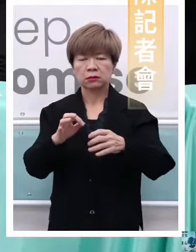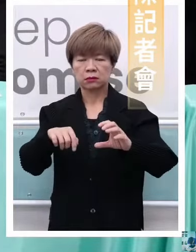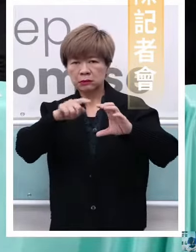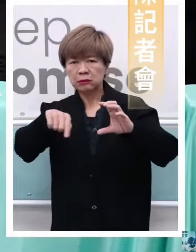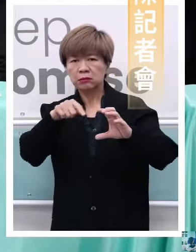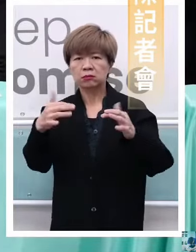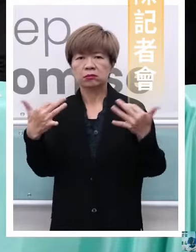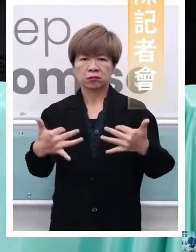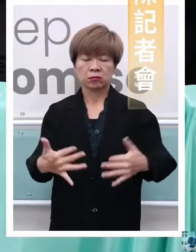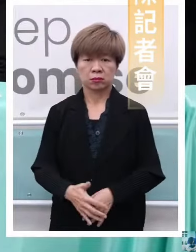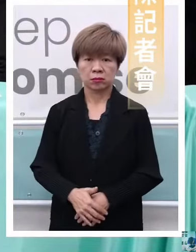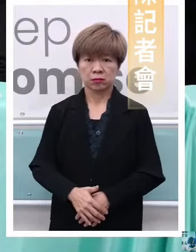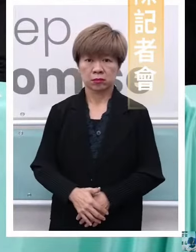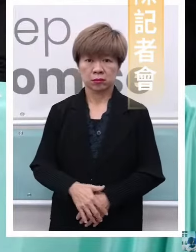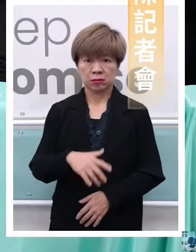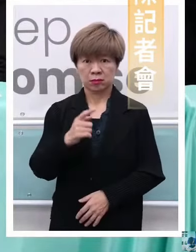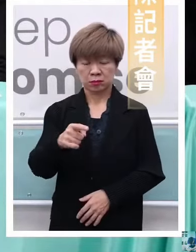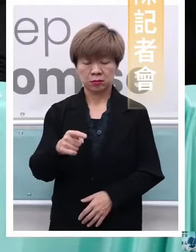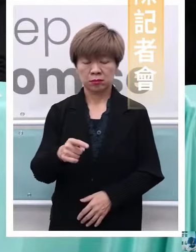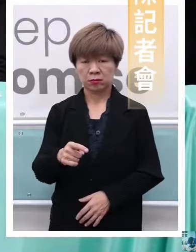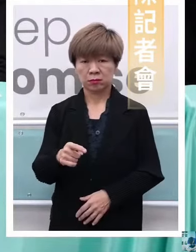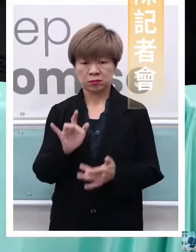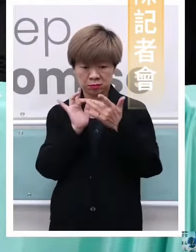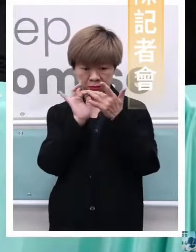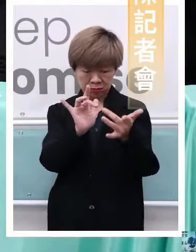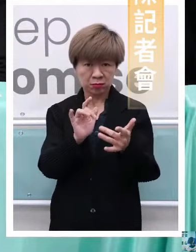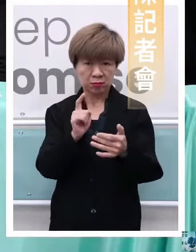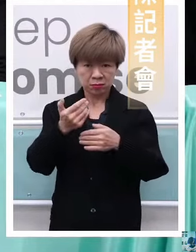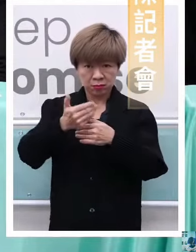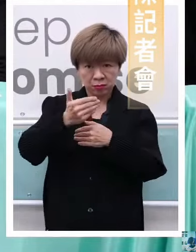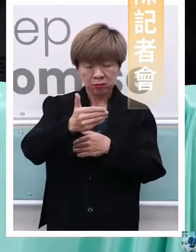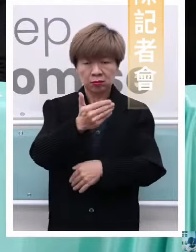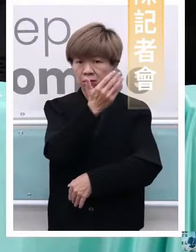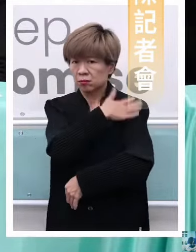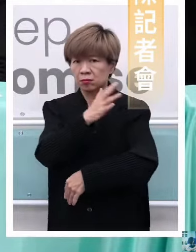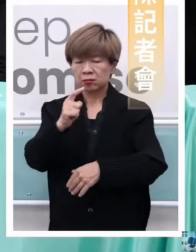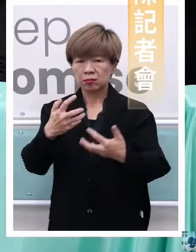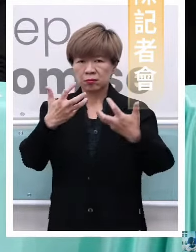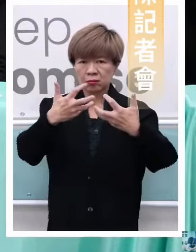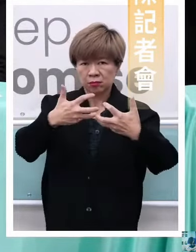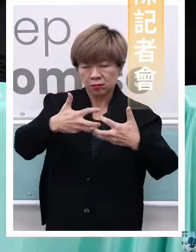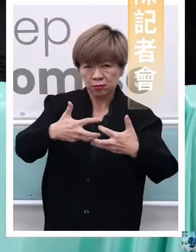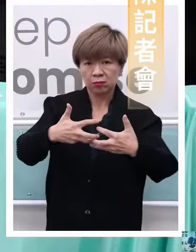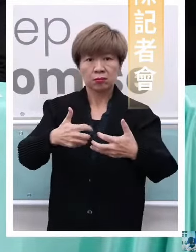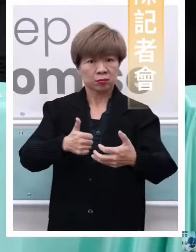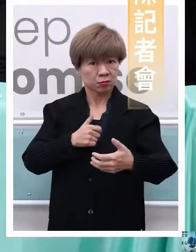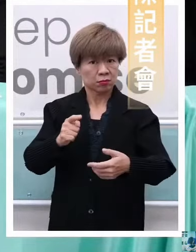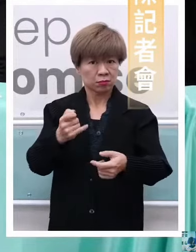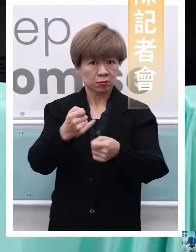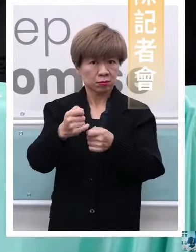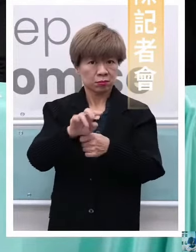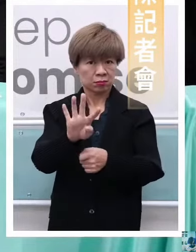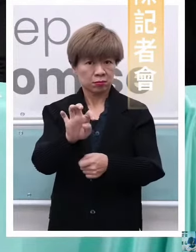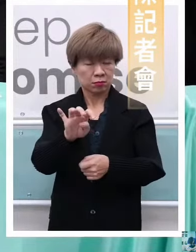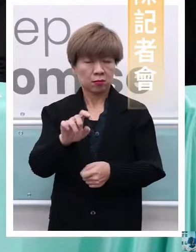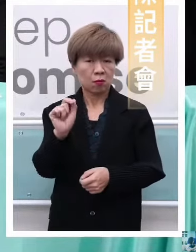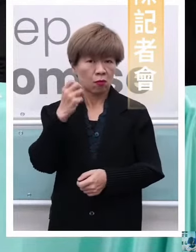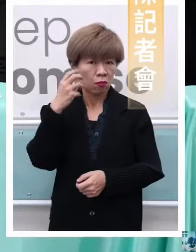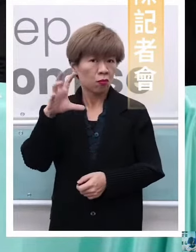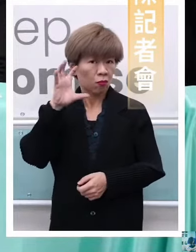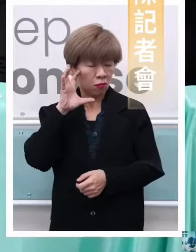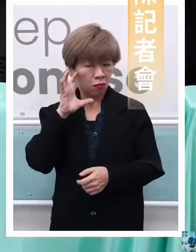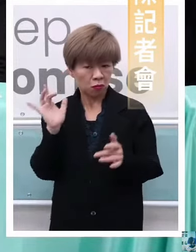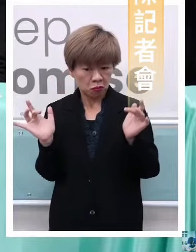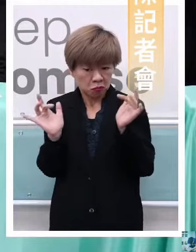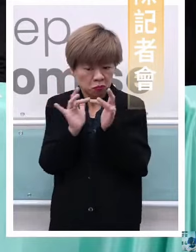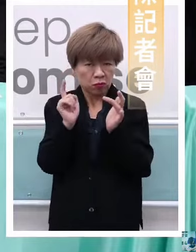刚刚所指的是在你们封包的过程当中，不管是怎么样的 lag， 的确有四十四秒钟在民事快新闻的连接